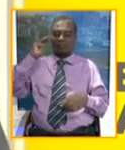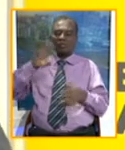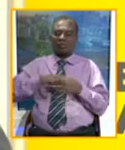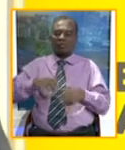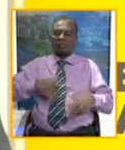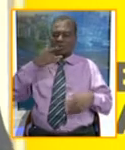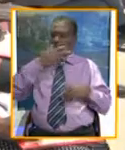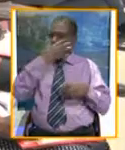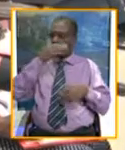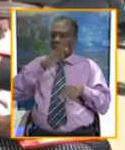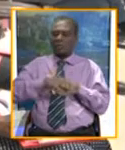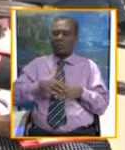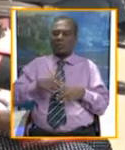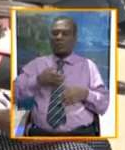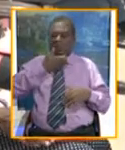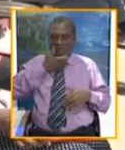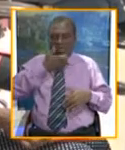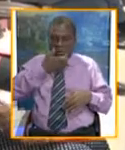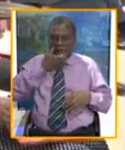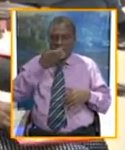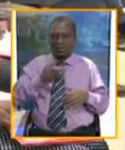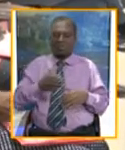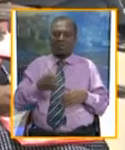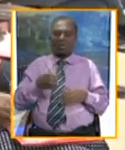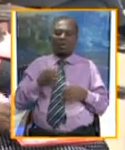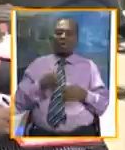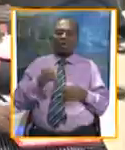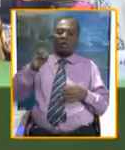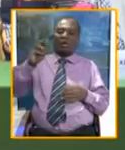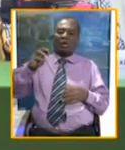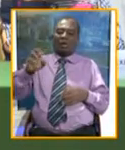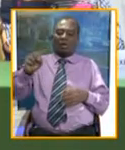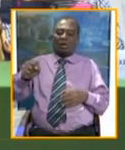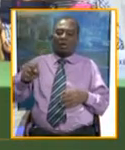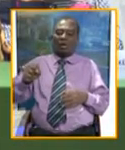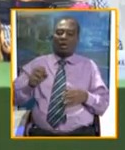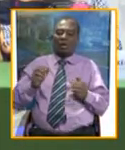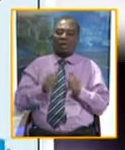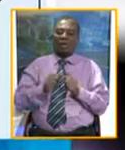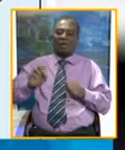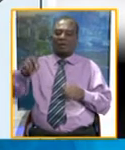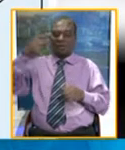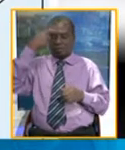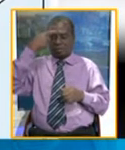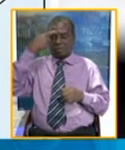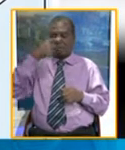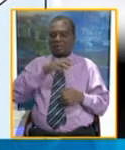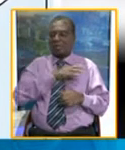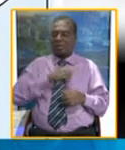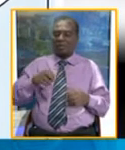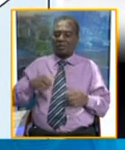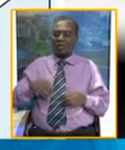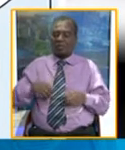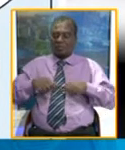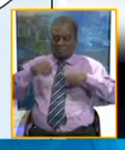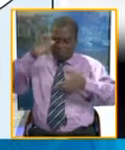sur la tuberculose. L'Organisation mondiale de la santé, OMS, par le biais des États, compte réduire la mortalité